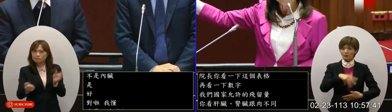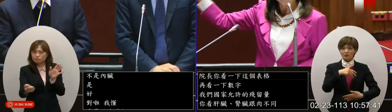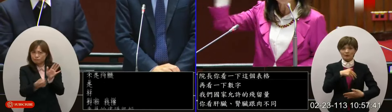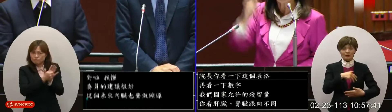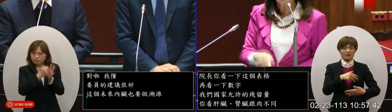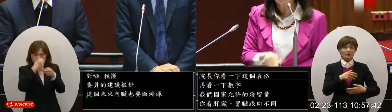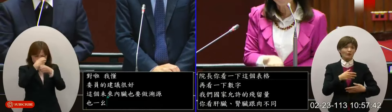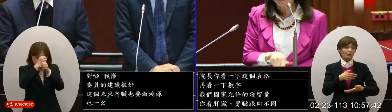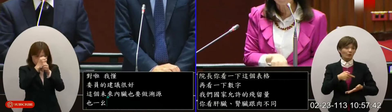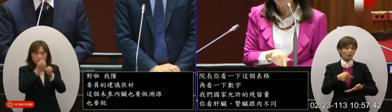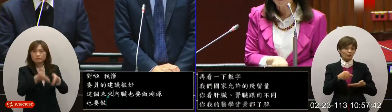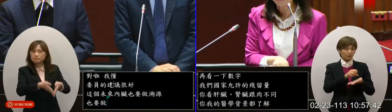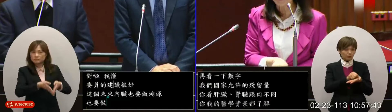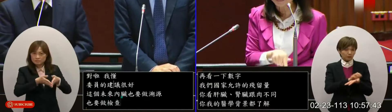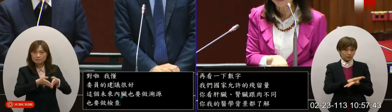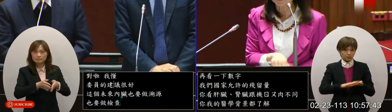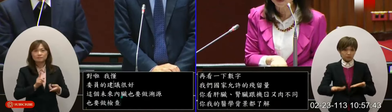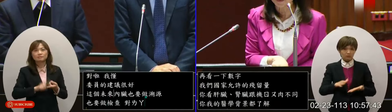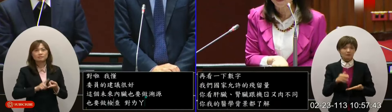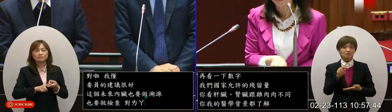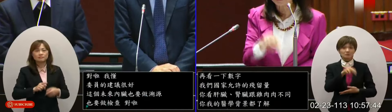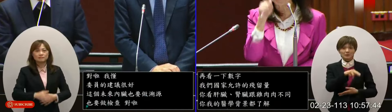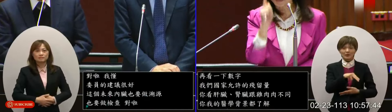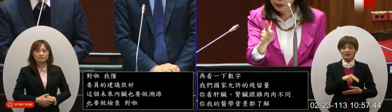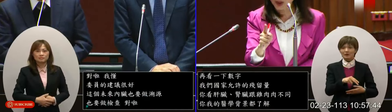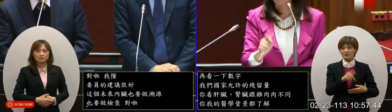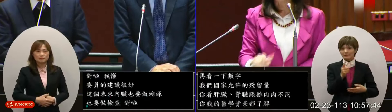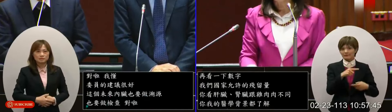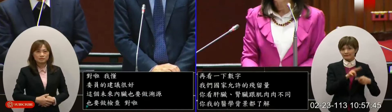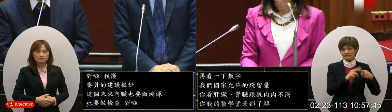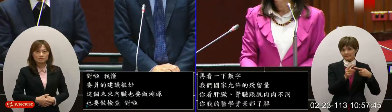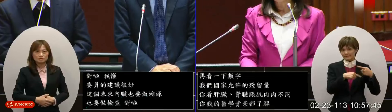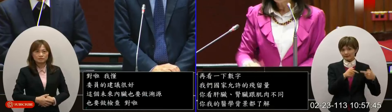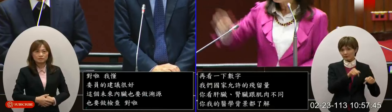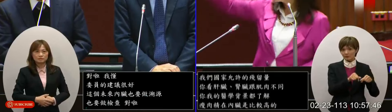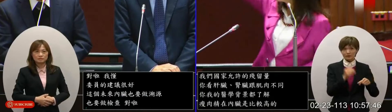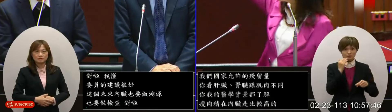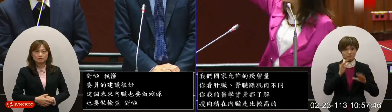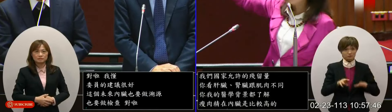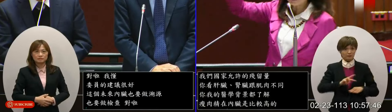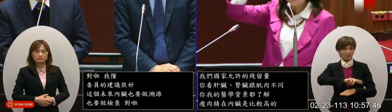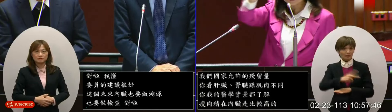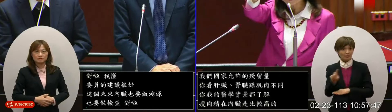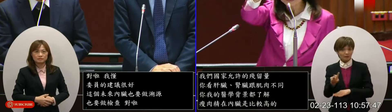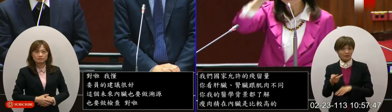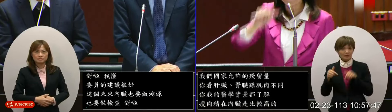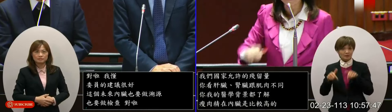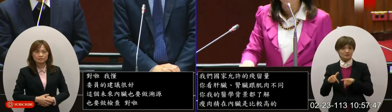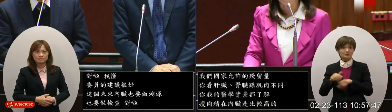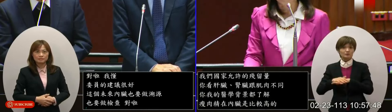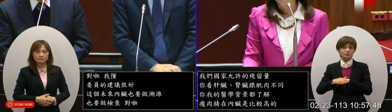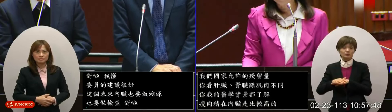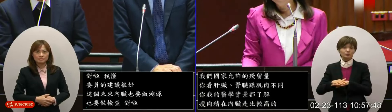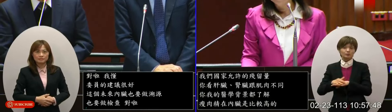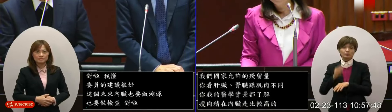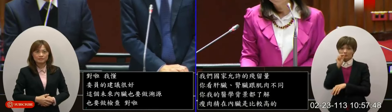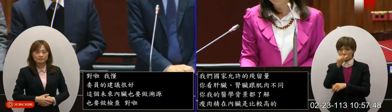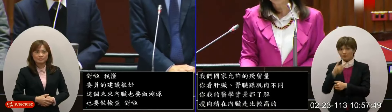巴胺， 对了。 如果今天不幸换成西部陀螺，更油，这个数字不会只有四倍